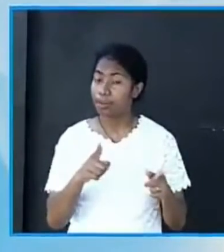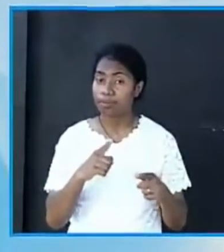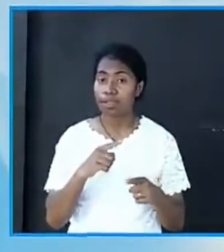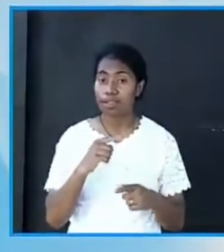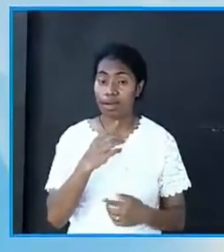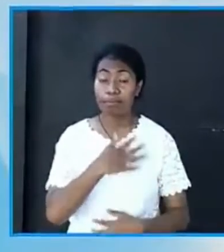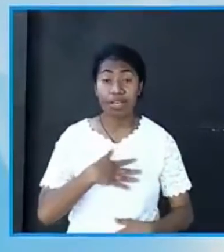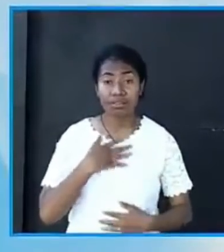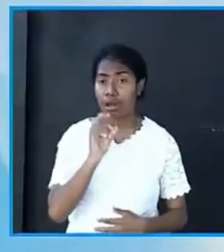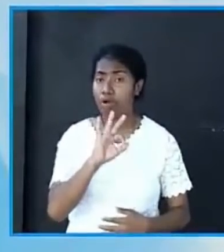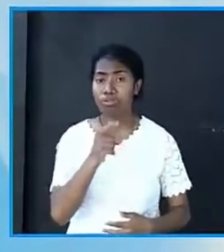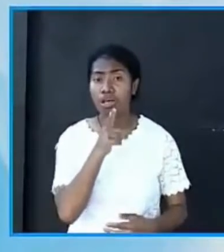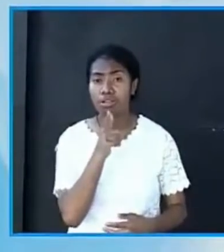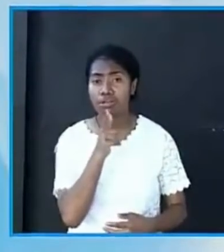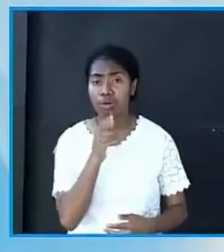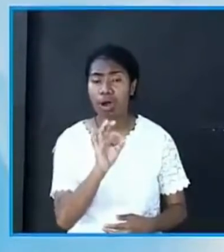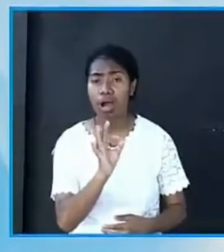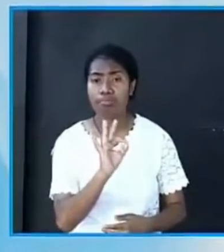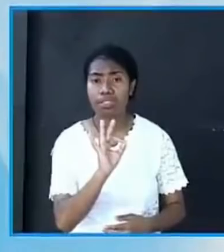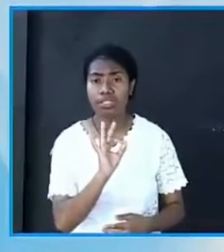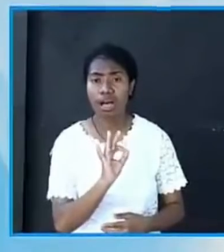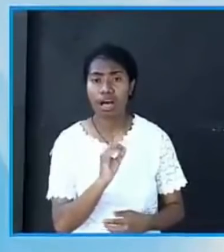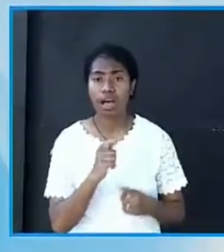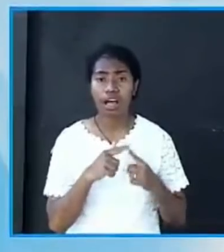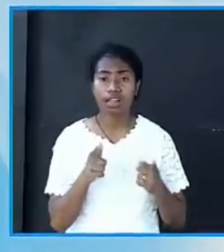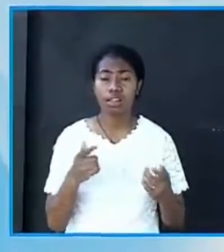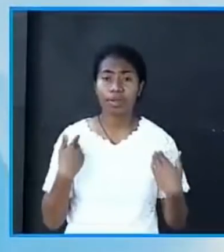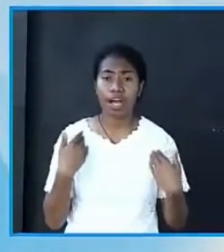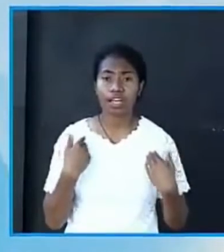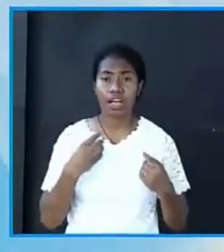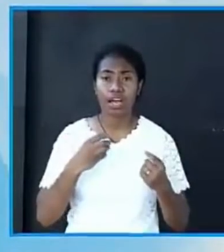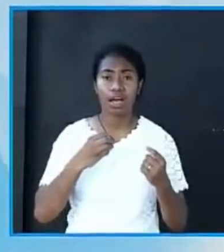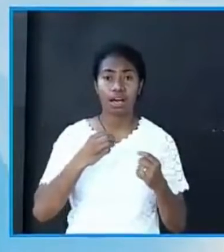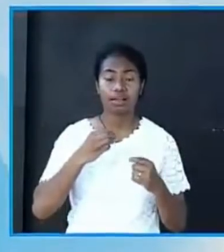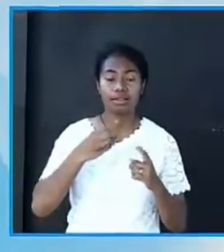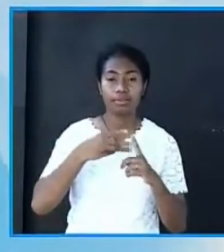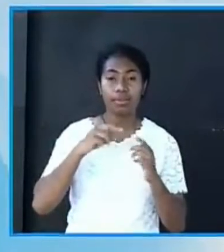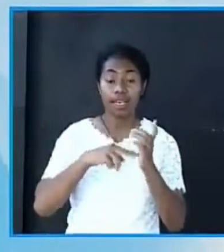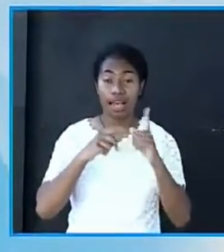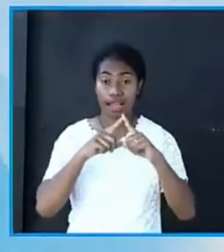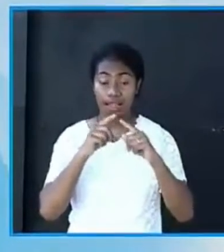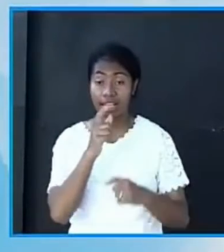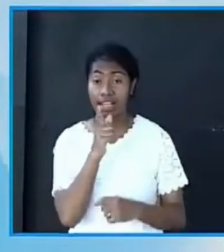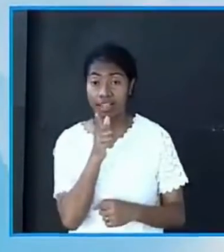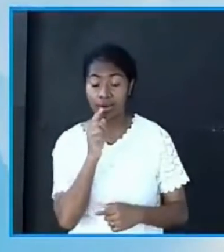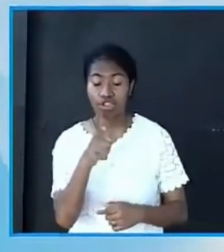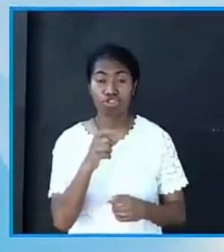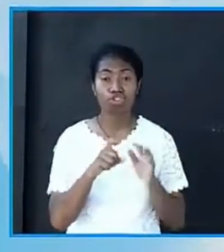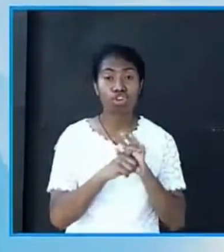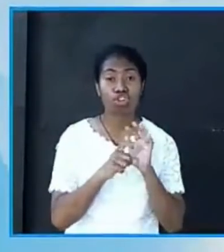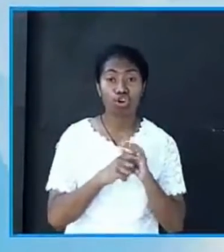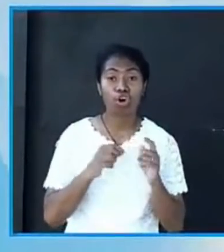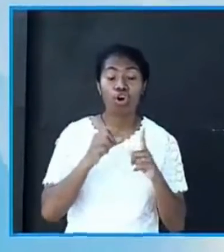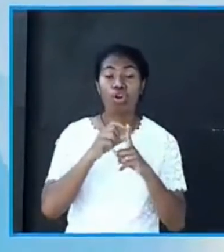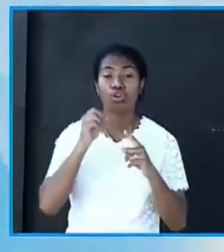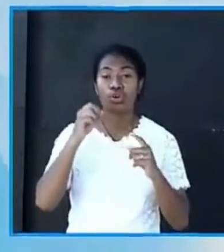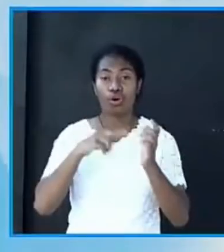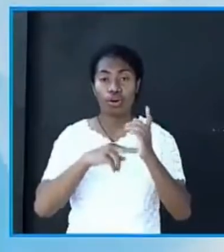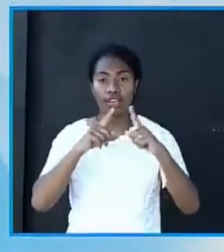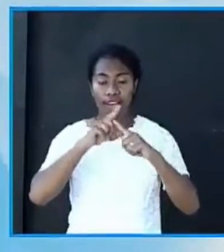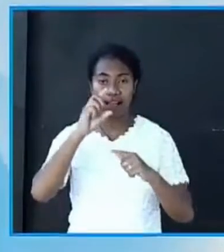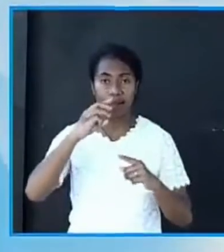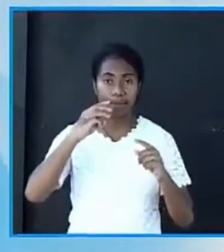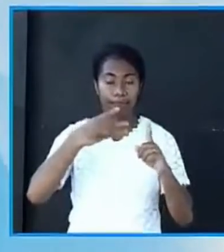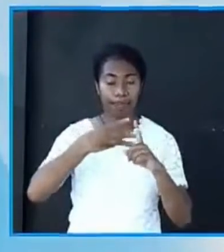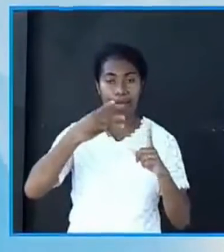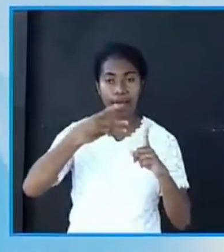kecuali binatang dalam film kartun Walt Disney Donald Bebek bruto dan lain-lain worth berusaha menerapkan peta